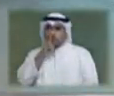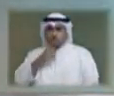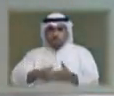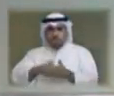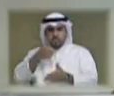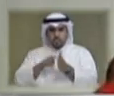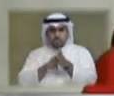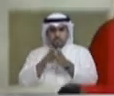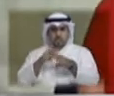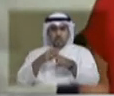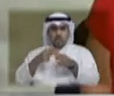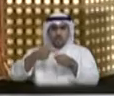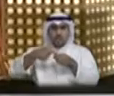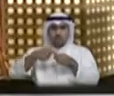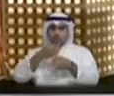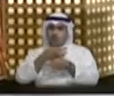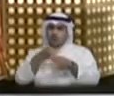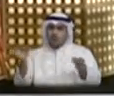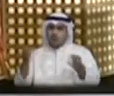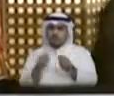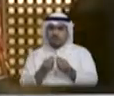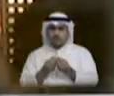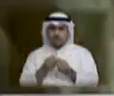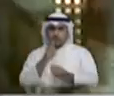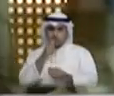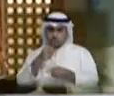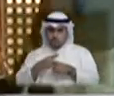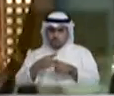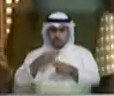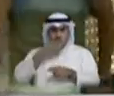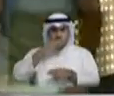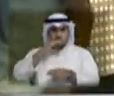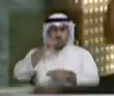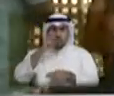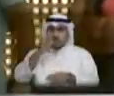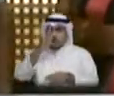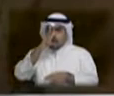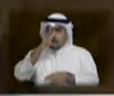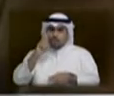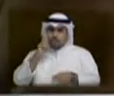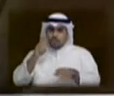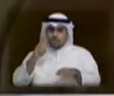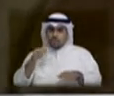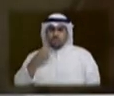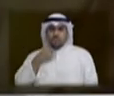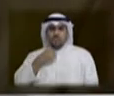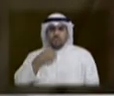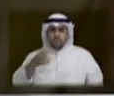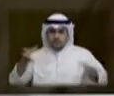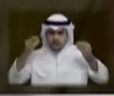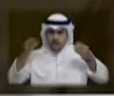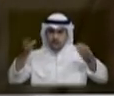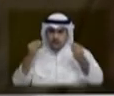يجسد قصة كفاح الإنسان الكويتي الذي نبغ بعلومه المعرفية والتكنولوجية بتحويل مياه